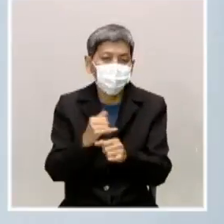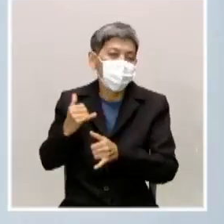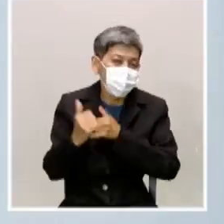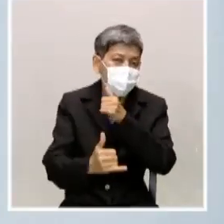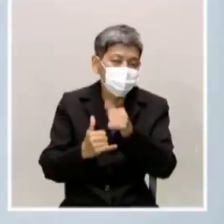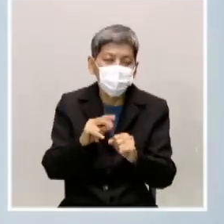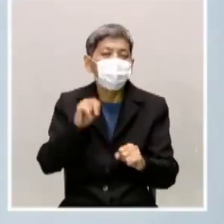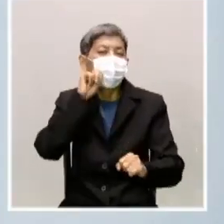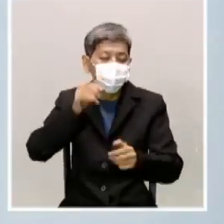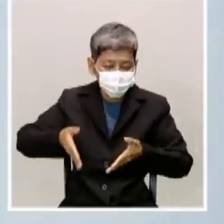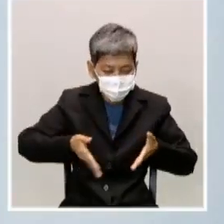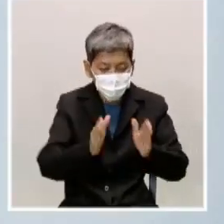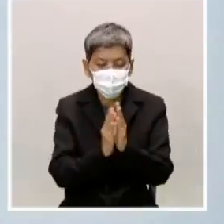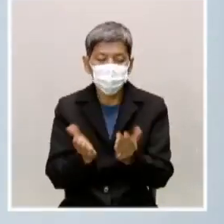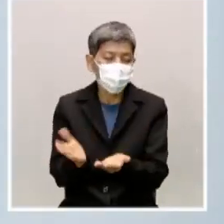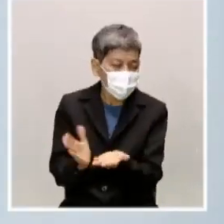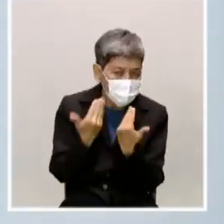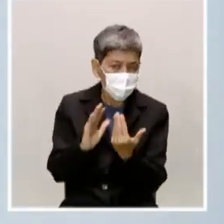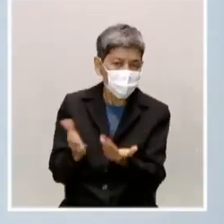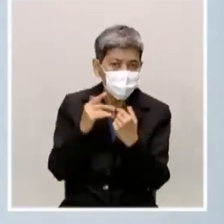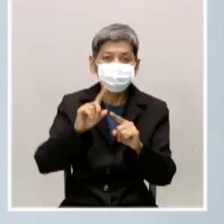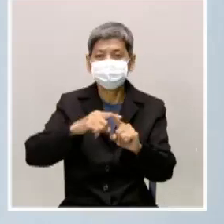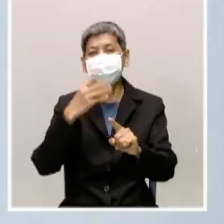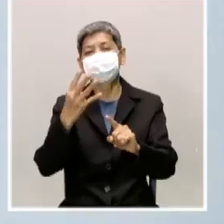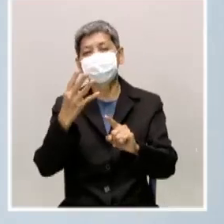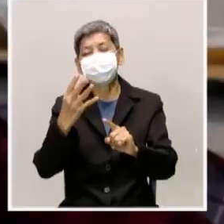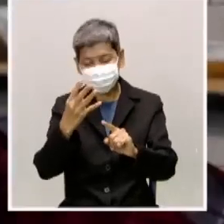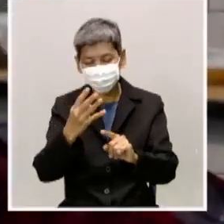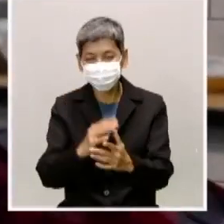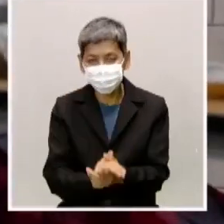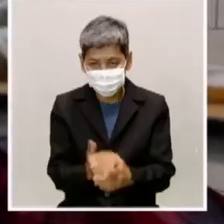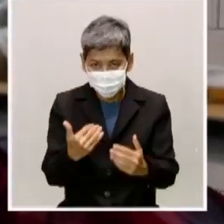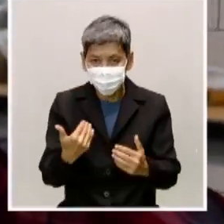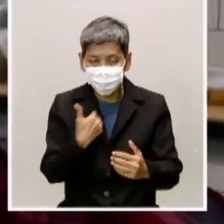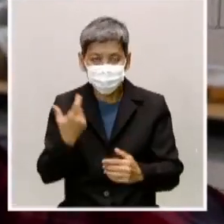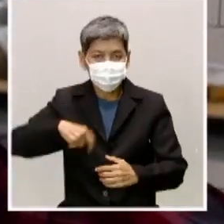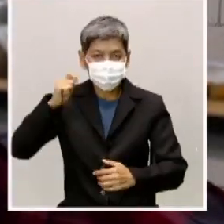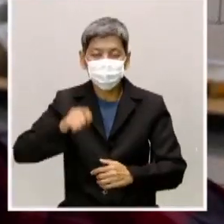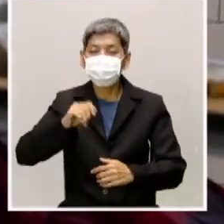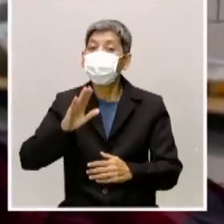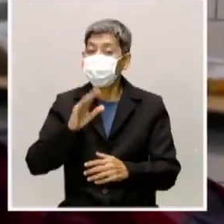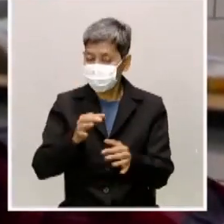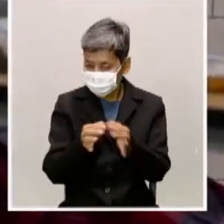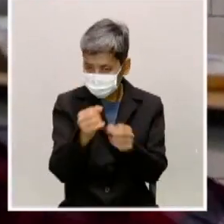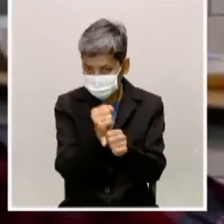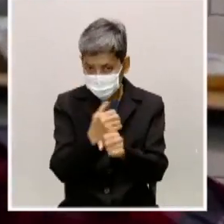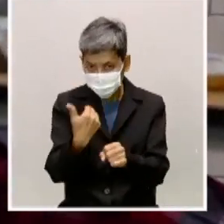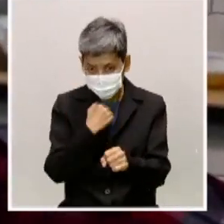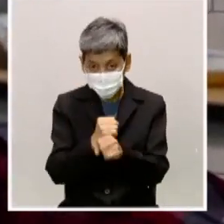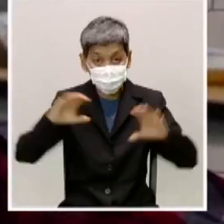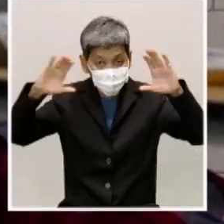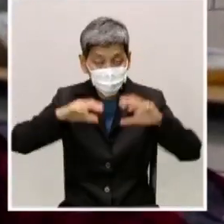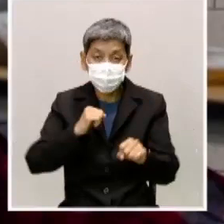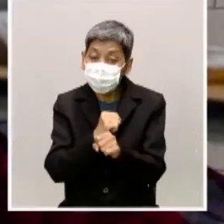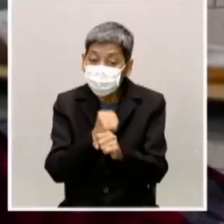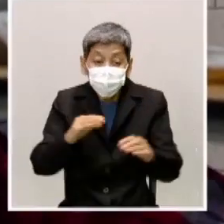างไปร่วมเทศกาลกุมภเมลาระหว่างเดือนเมษายนเช่นกันค่ะขณะที่ศาลสูงรัฐอุตราขันด์ชี้ว่าการที่รัฐบาลจัดเท